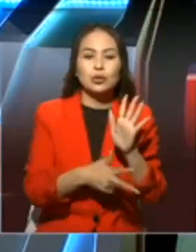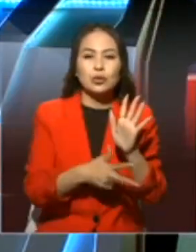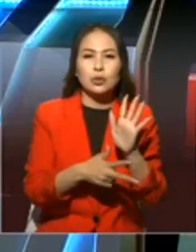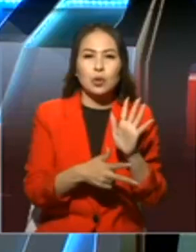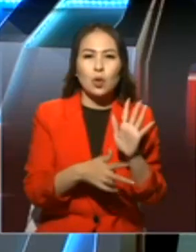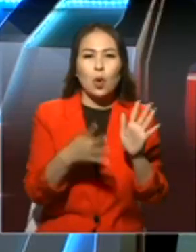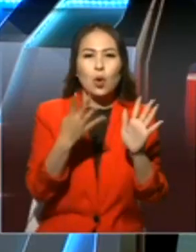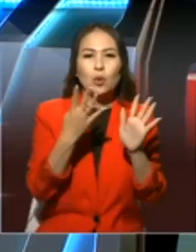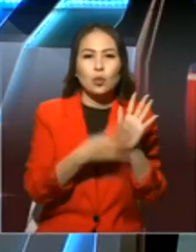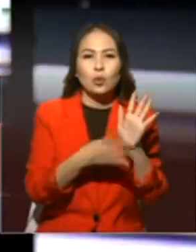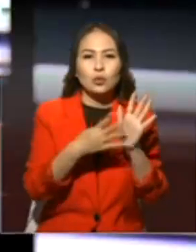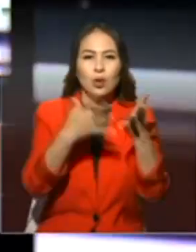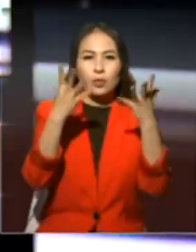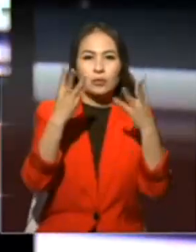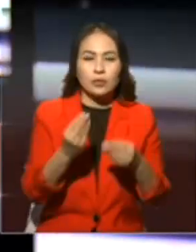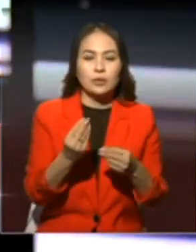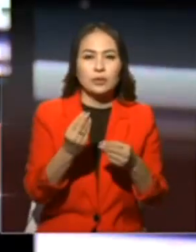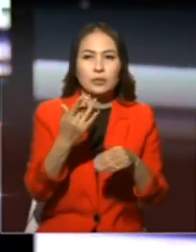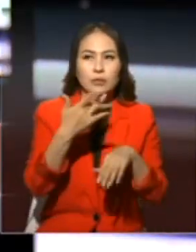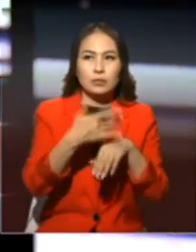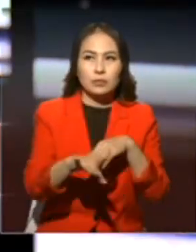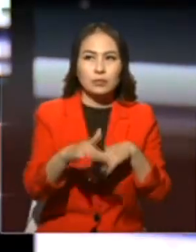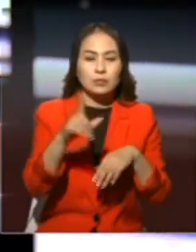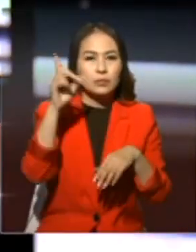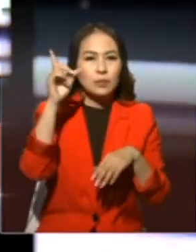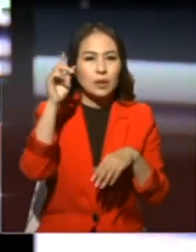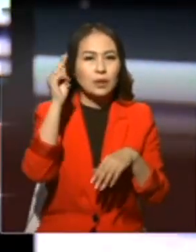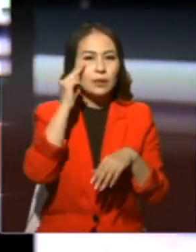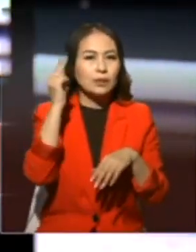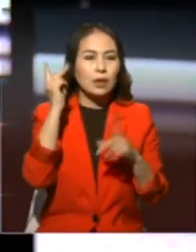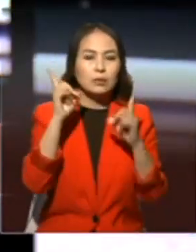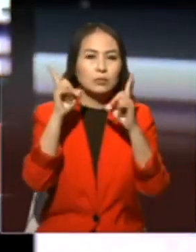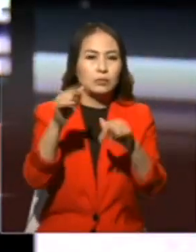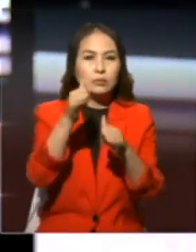күн лимит таусылған азаматтар мысалға Қытайға бара алмаймыз ба? Бара алмайды.